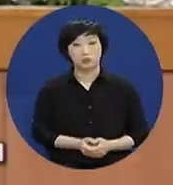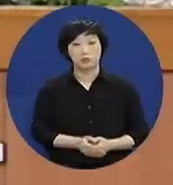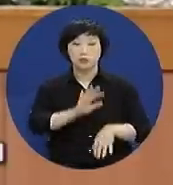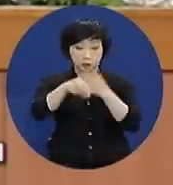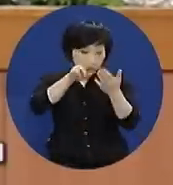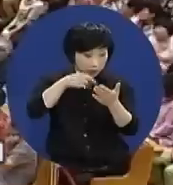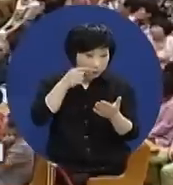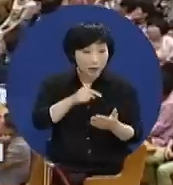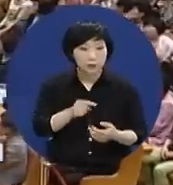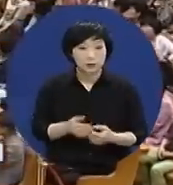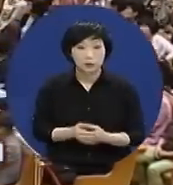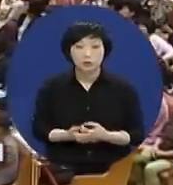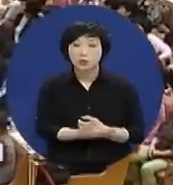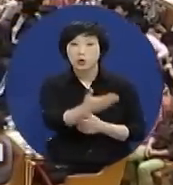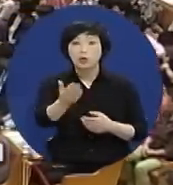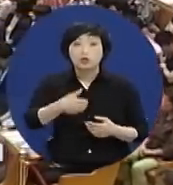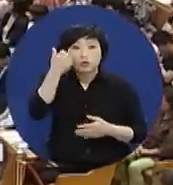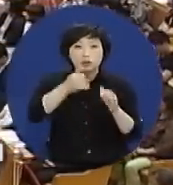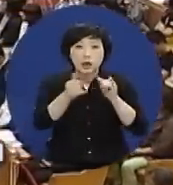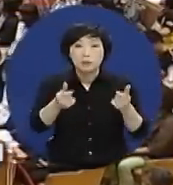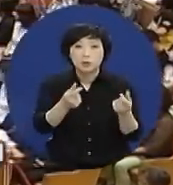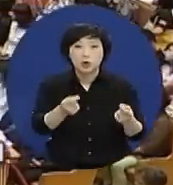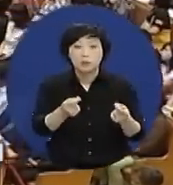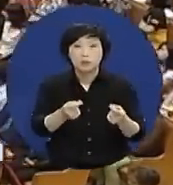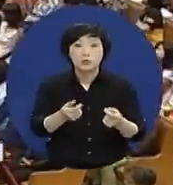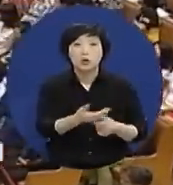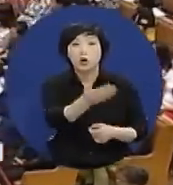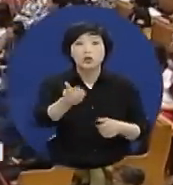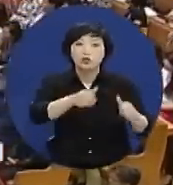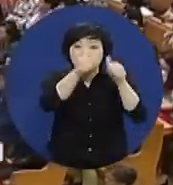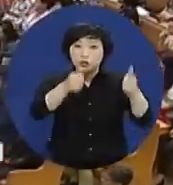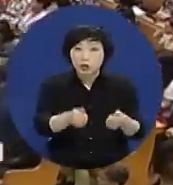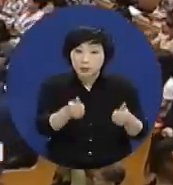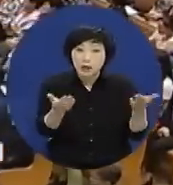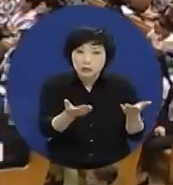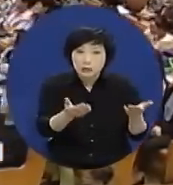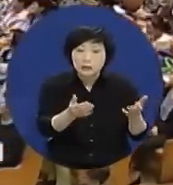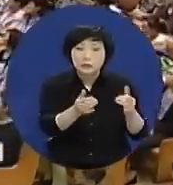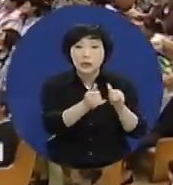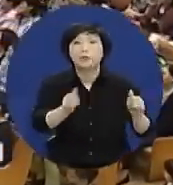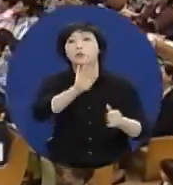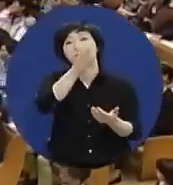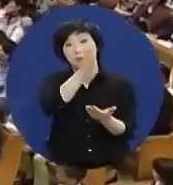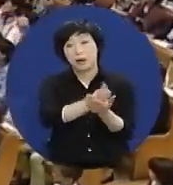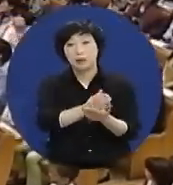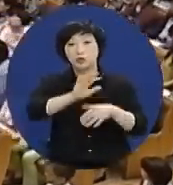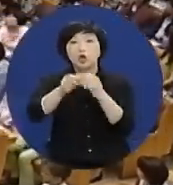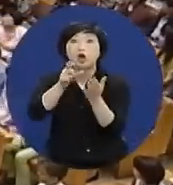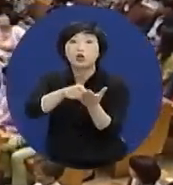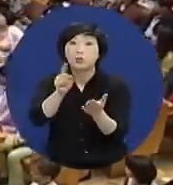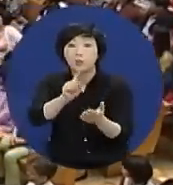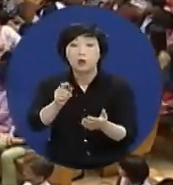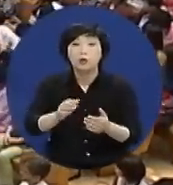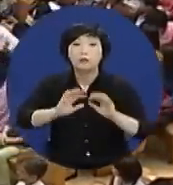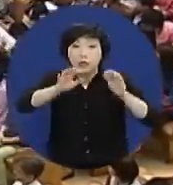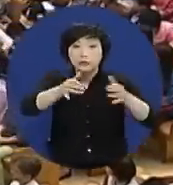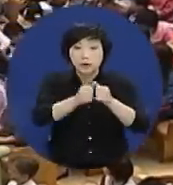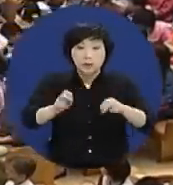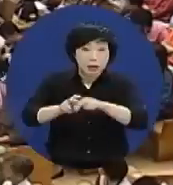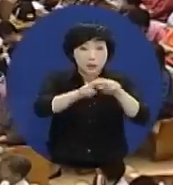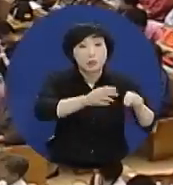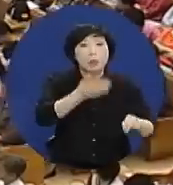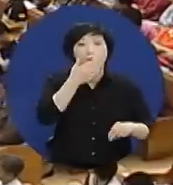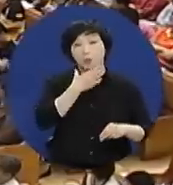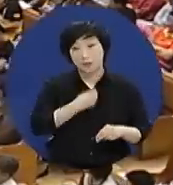くださいあなた方は彼らの中のある人たちに習って偶像崇拝ものとなってはいけません聖書には神